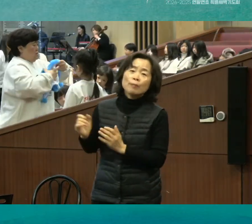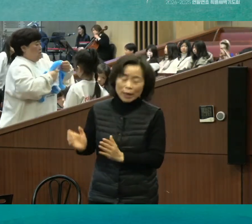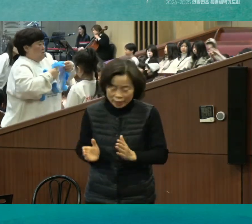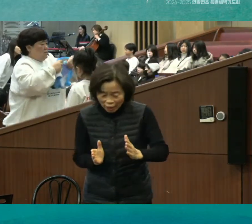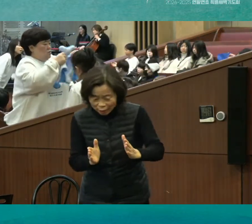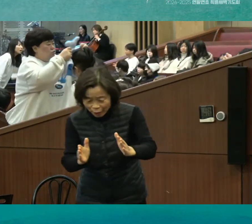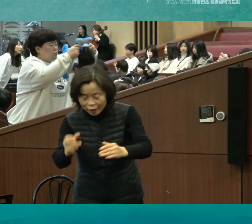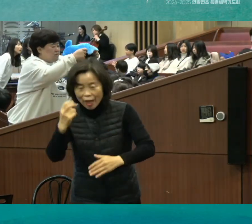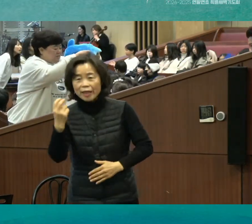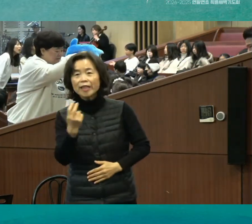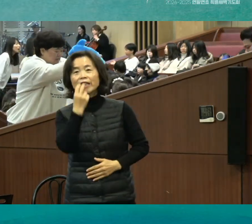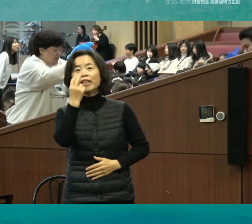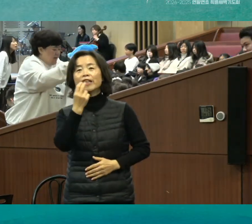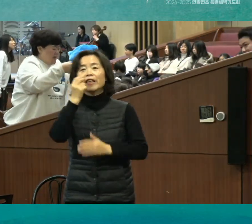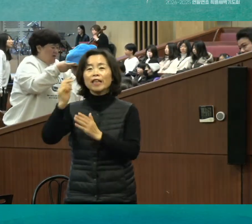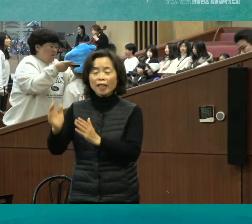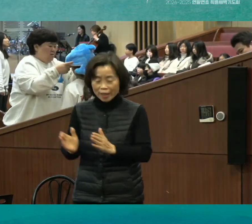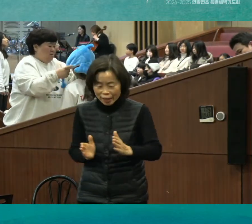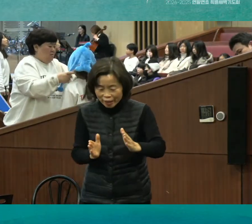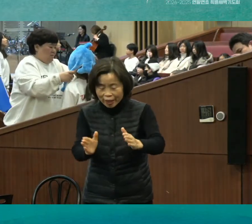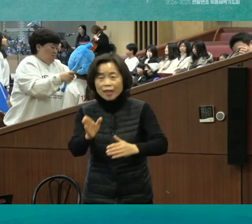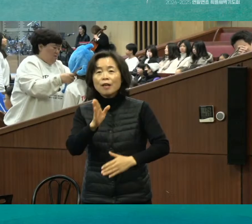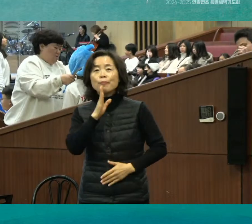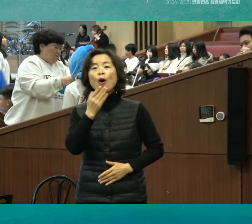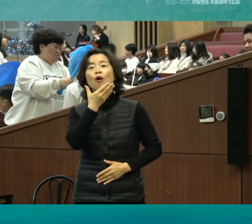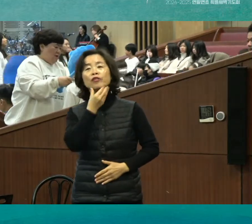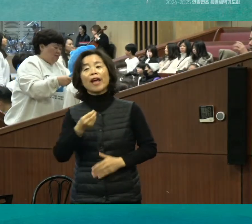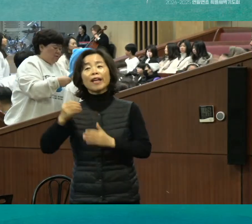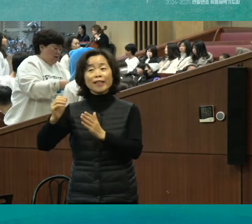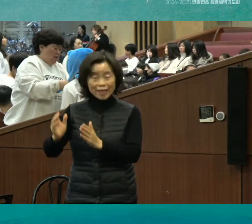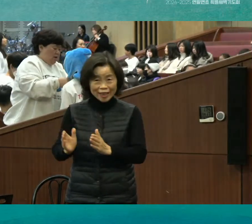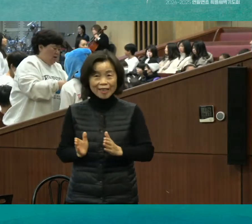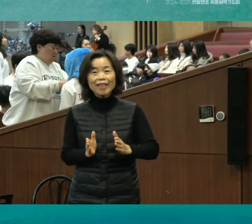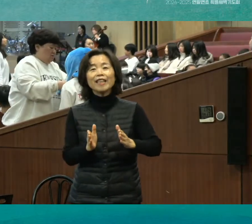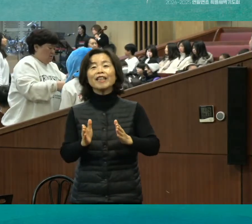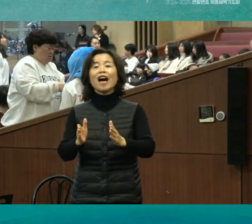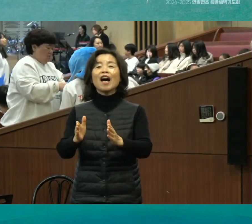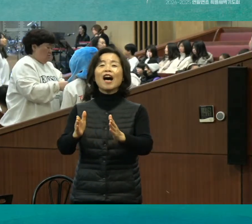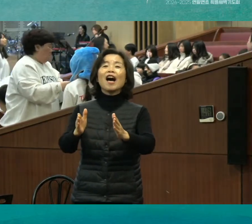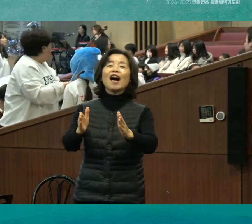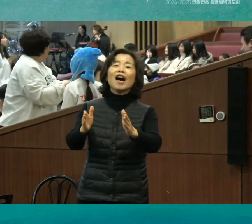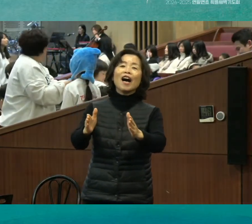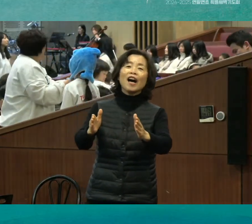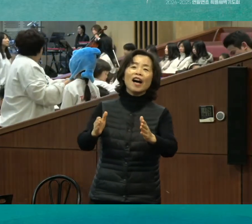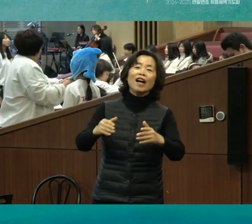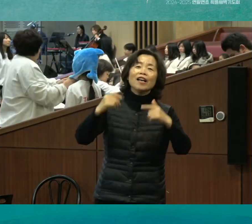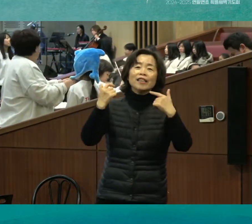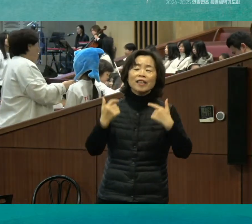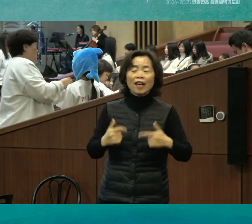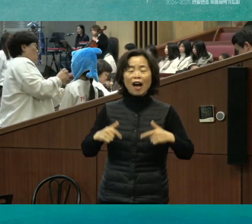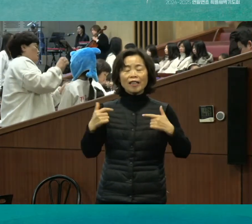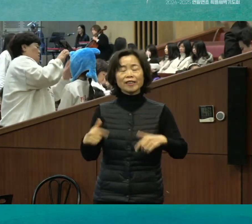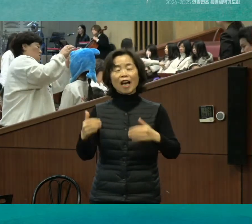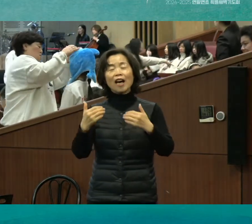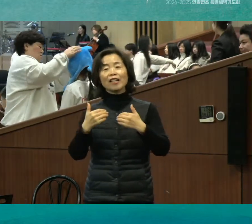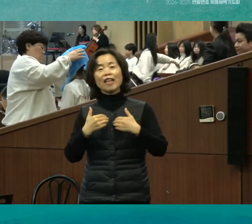이날 생명의 길 참 복된 길이 항상 내게